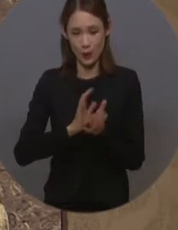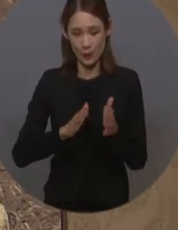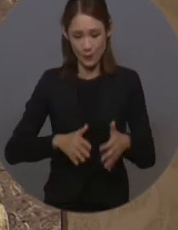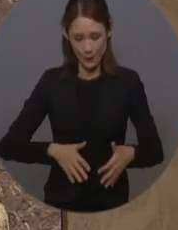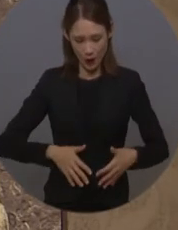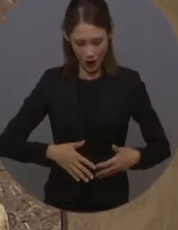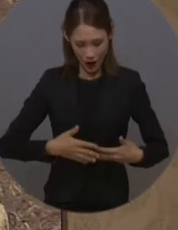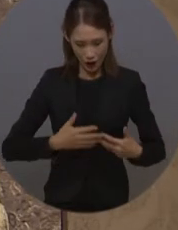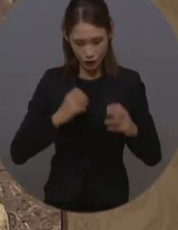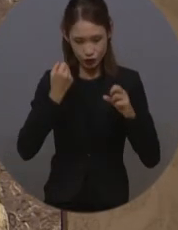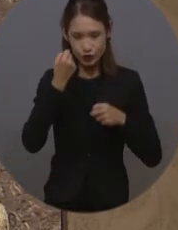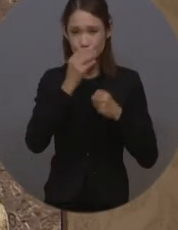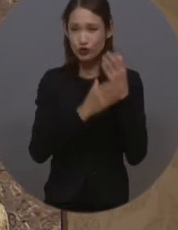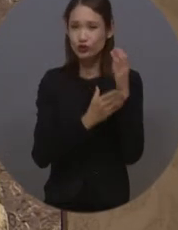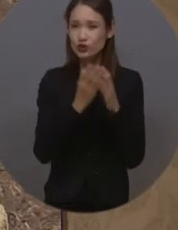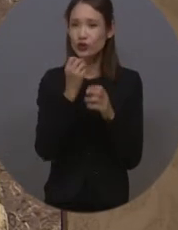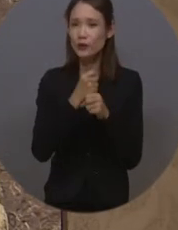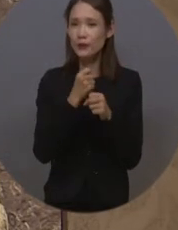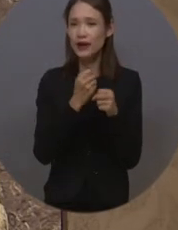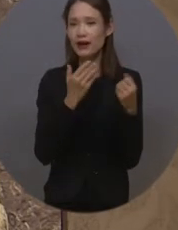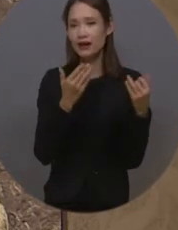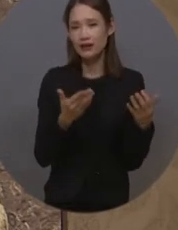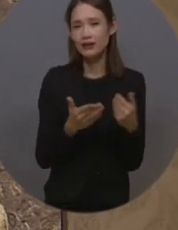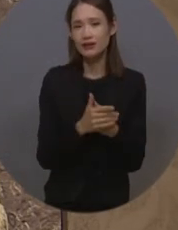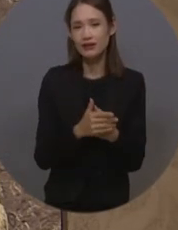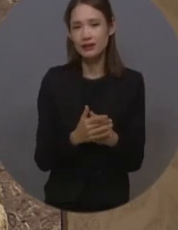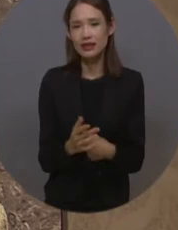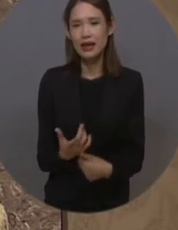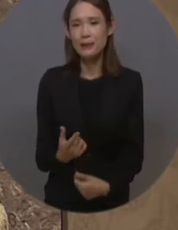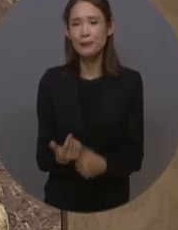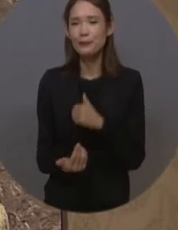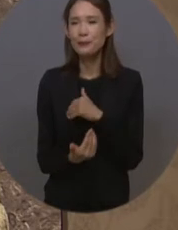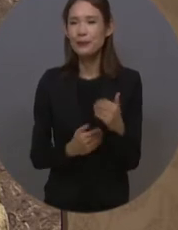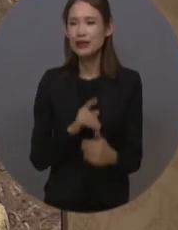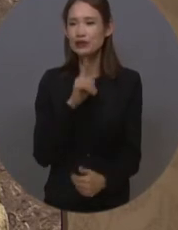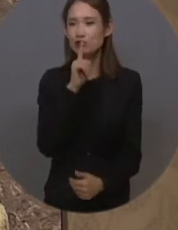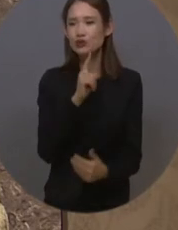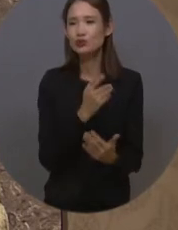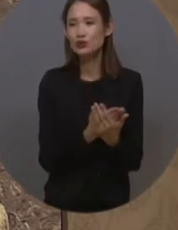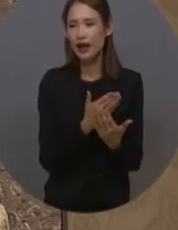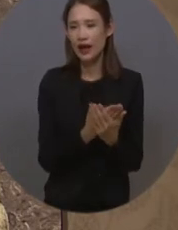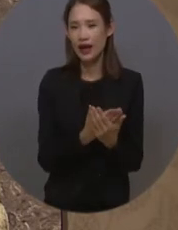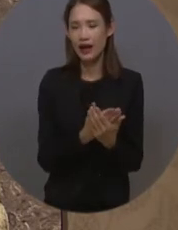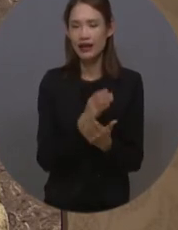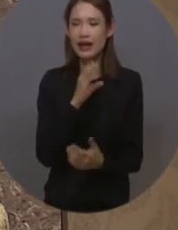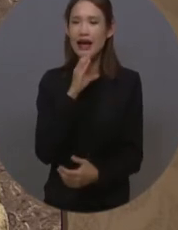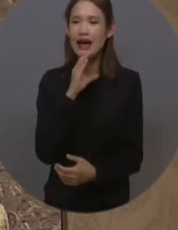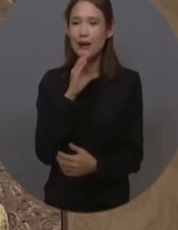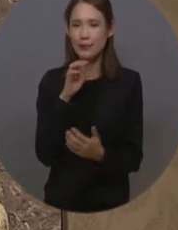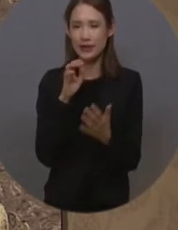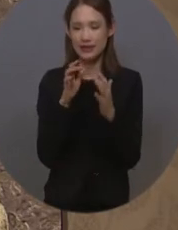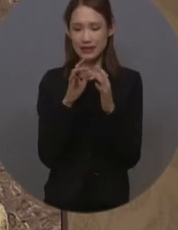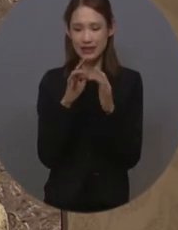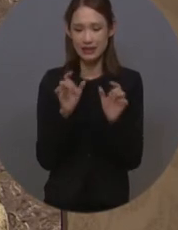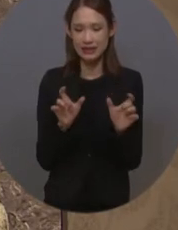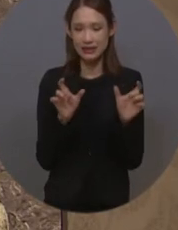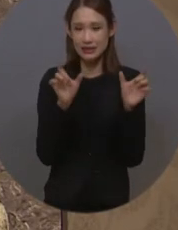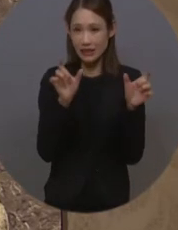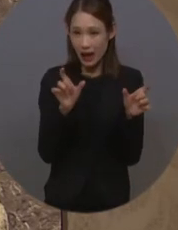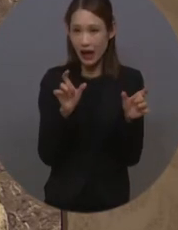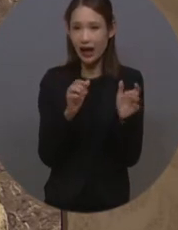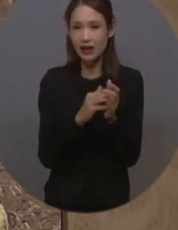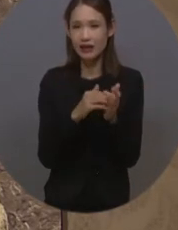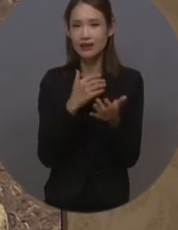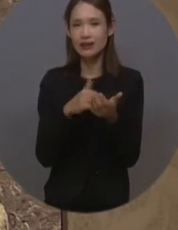봄에 구두를 만들어 드릴 테니까 선주문을 좀 해주세요. 국민들한테 또 카페에다 올렸죠. 네. 그랬더니 한